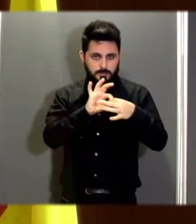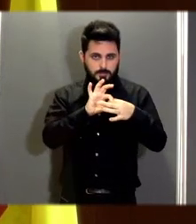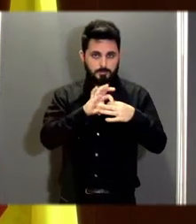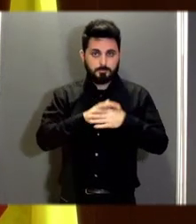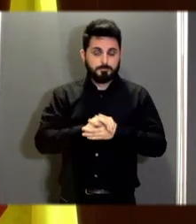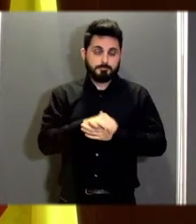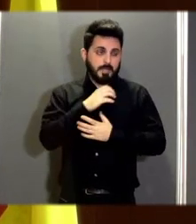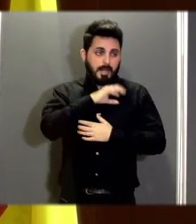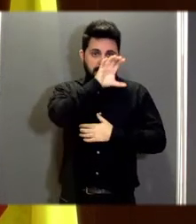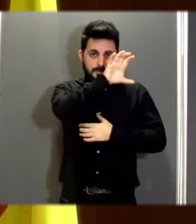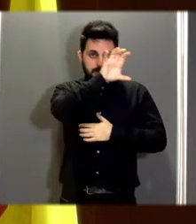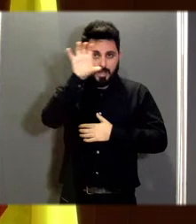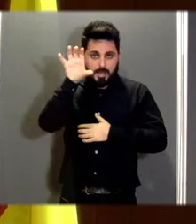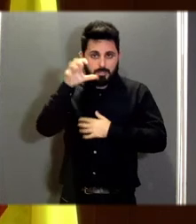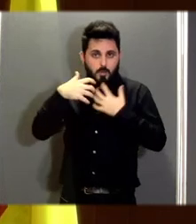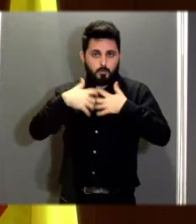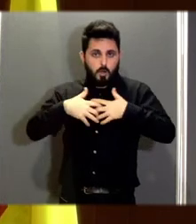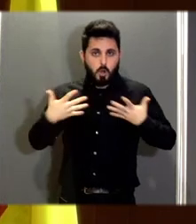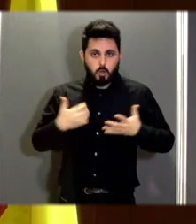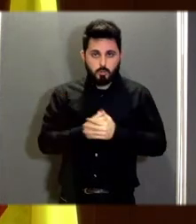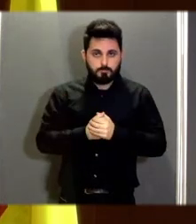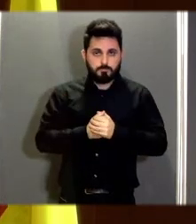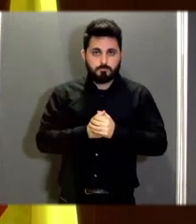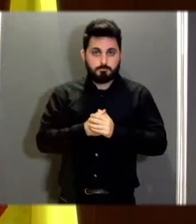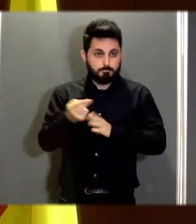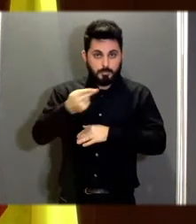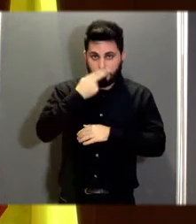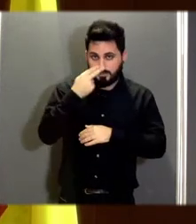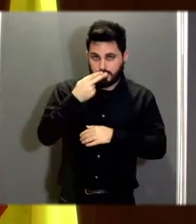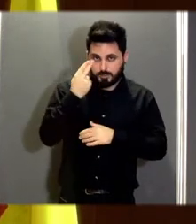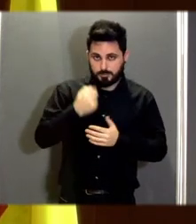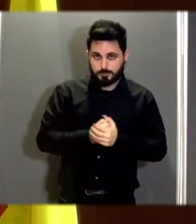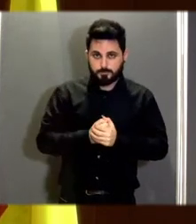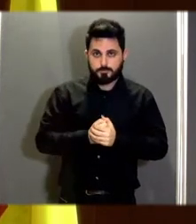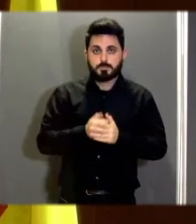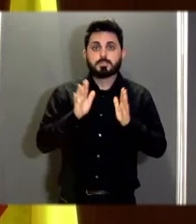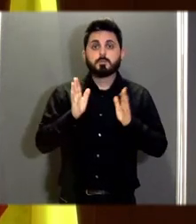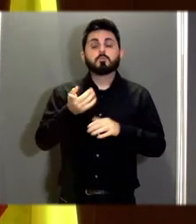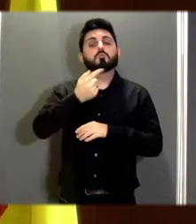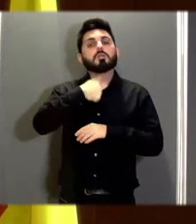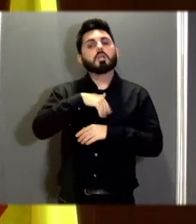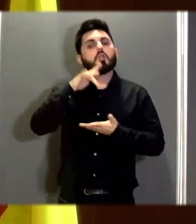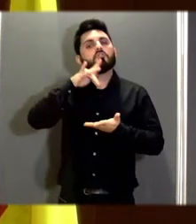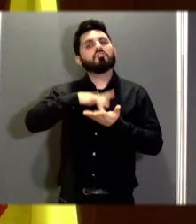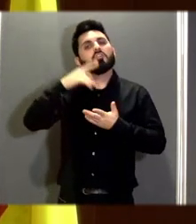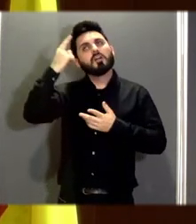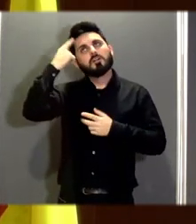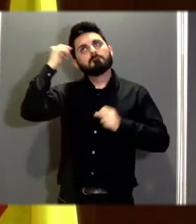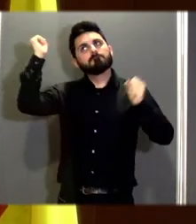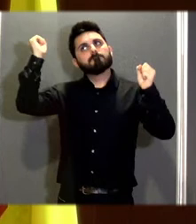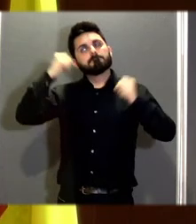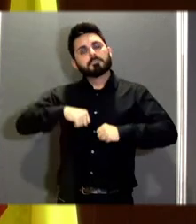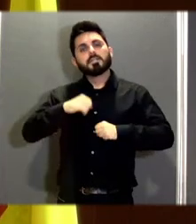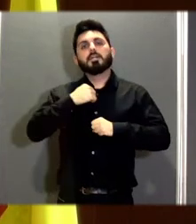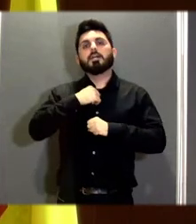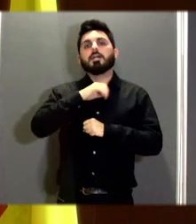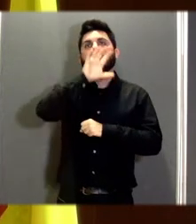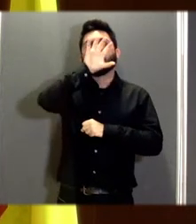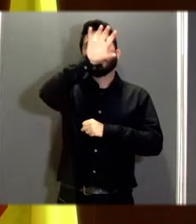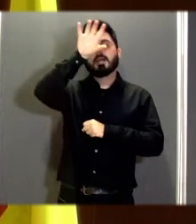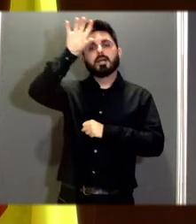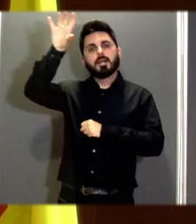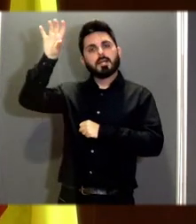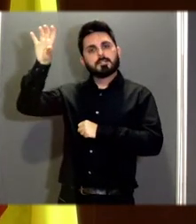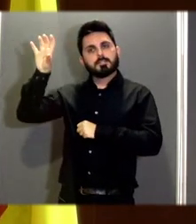clau també en el reconeixement d'un nou estat. Per tant, hem de triar quins estats estarien més interessats per interessos